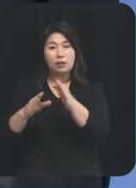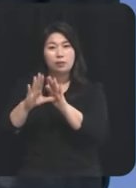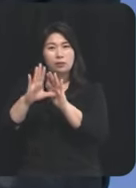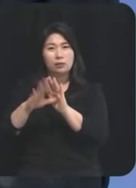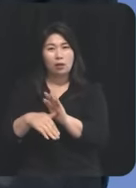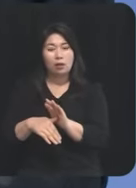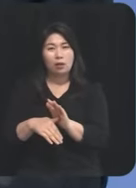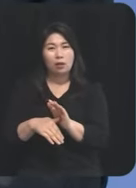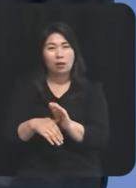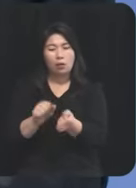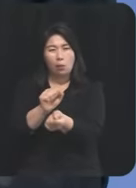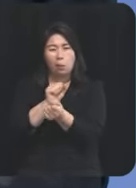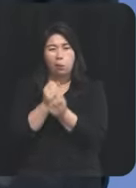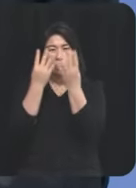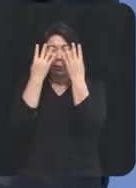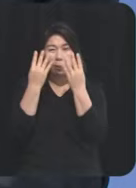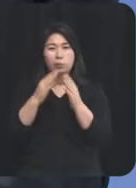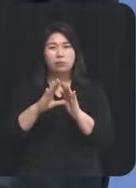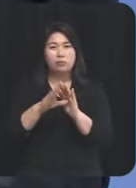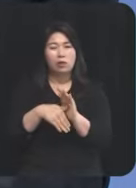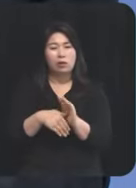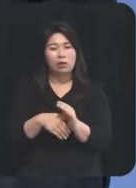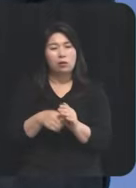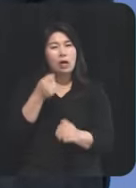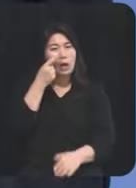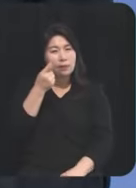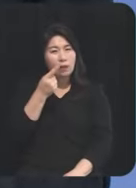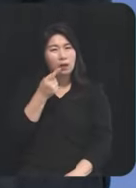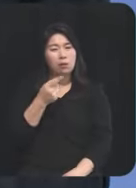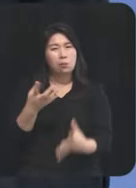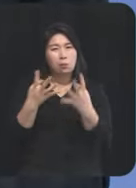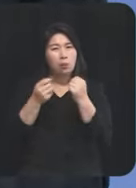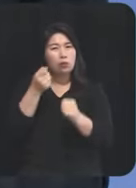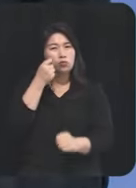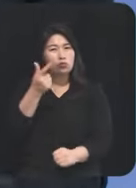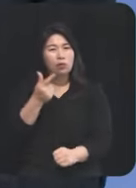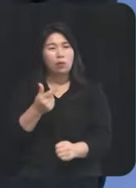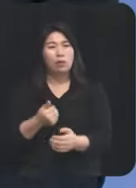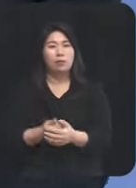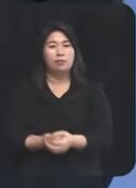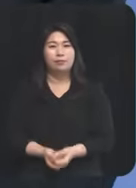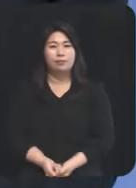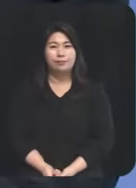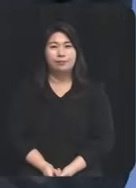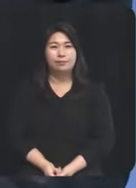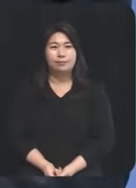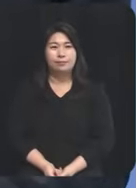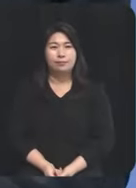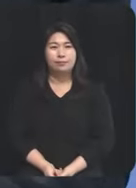이렇게 체포 구금돼서 적게는 한 달 많게는 6개월 이상 네네네.